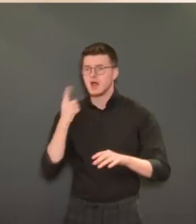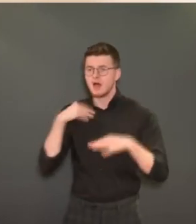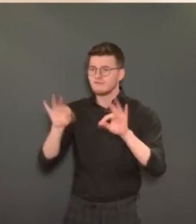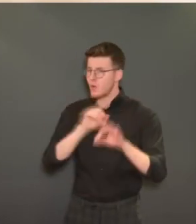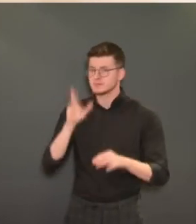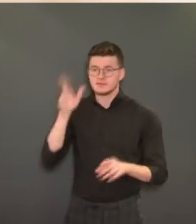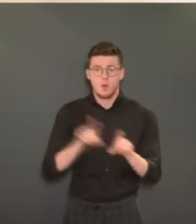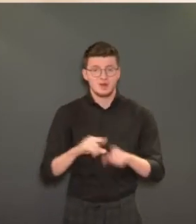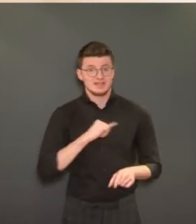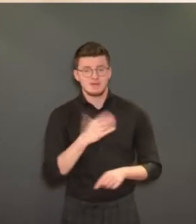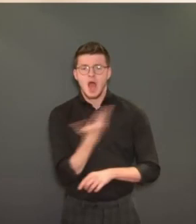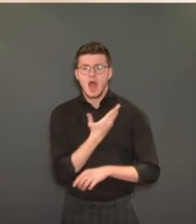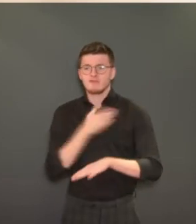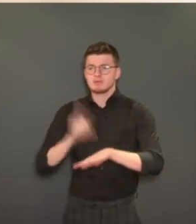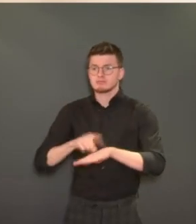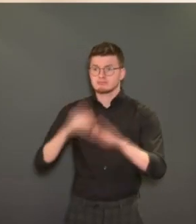matin.